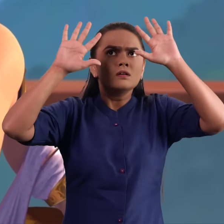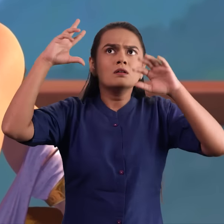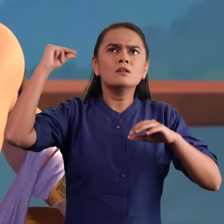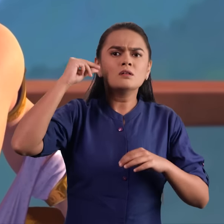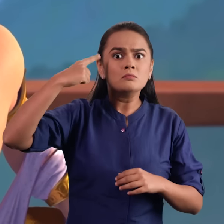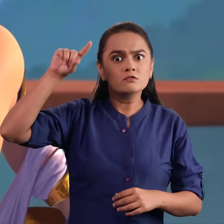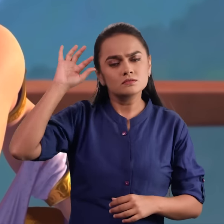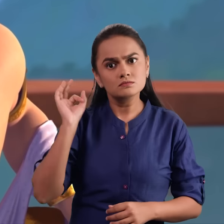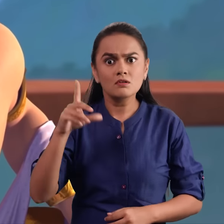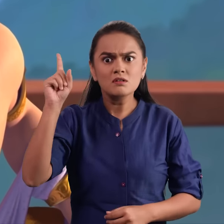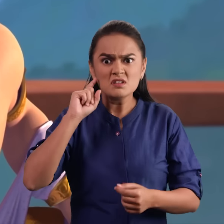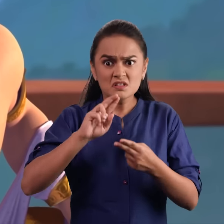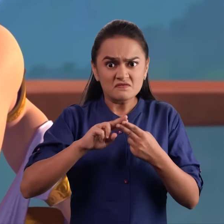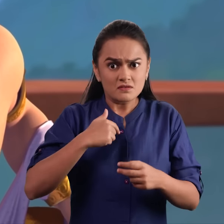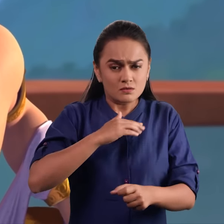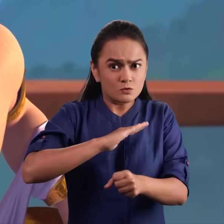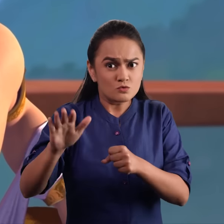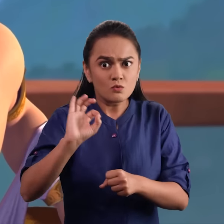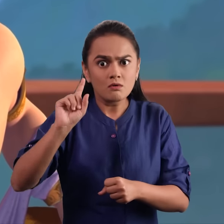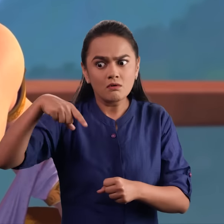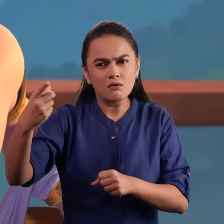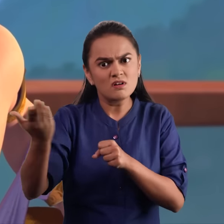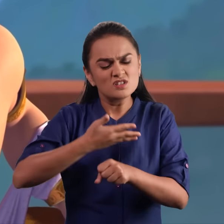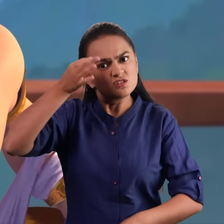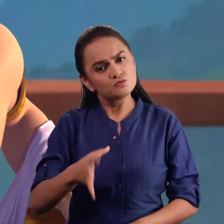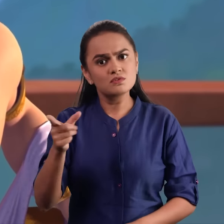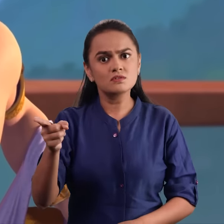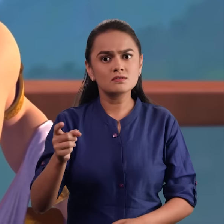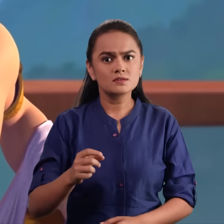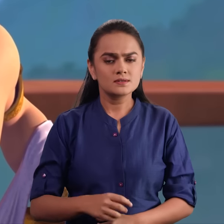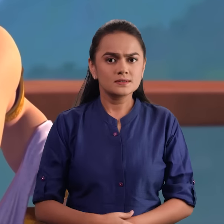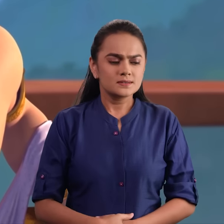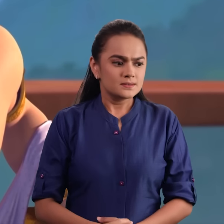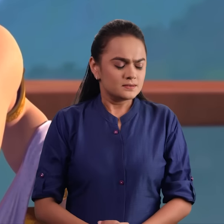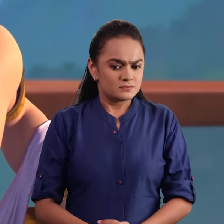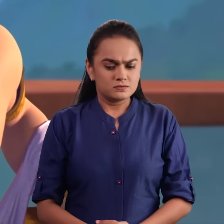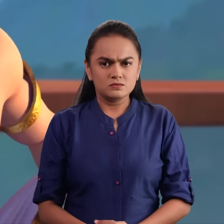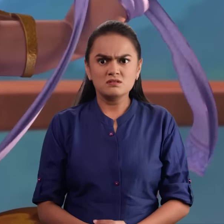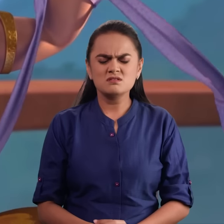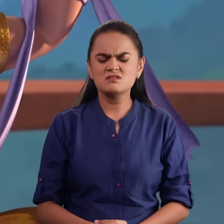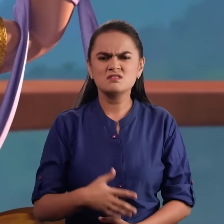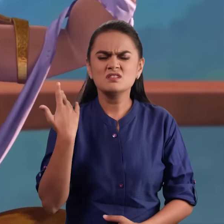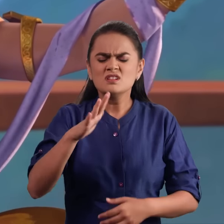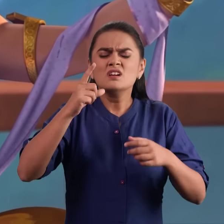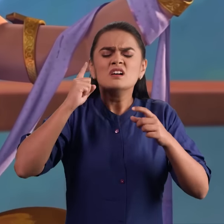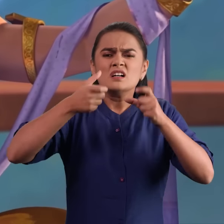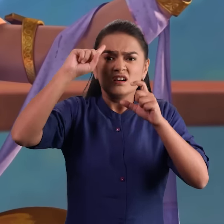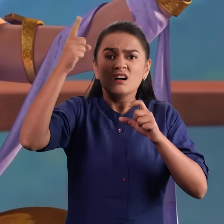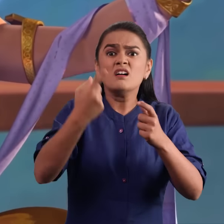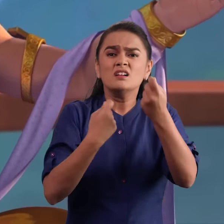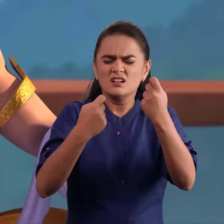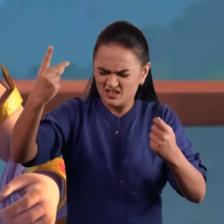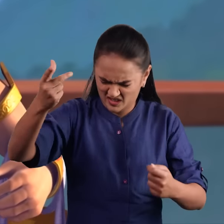आकाशवाणी सत्य थी। यदि मैंने उसे नहीं मारा तो वो मेरा काल बन जाएगा। बाकी सोमरस गाड़ी से